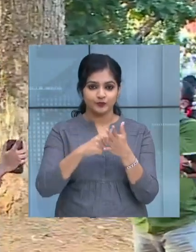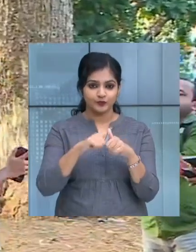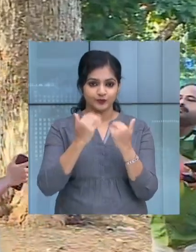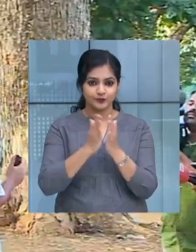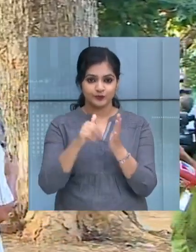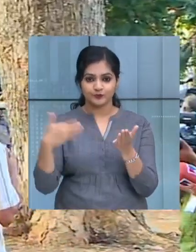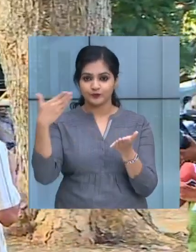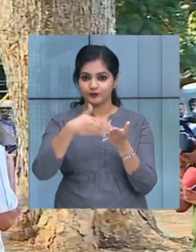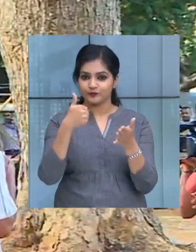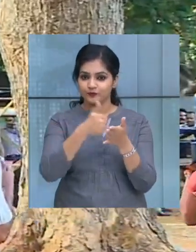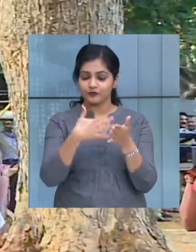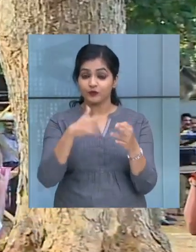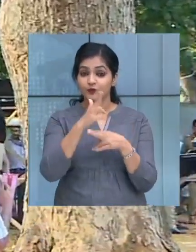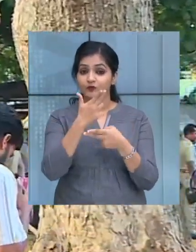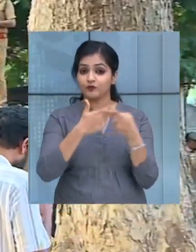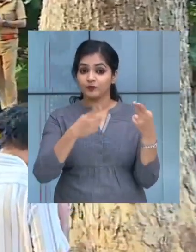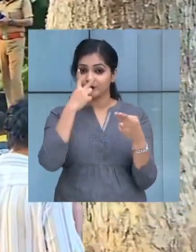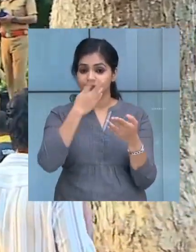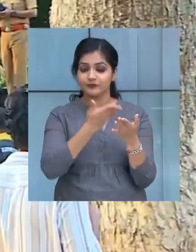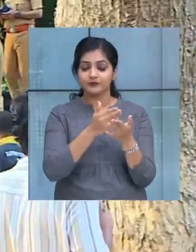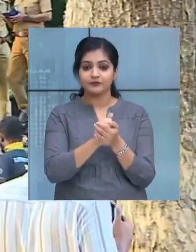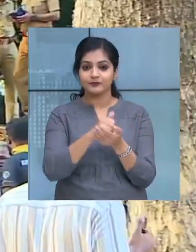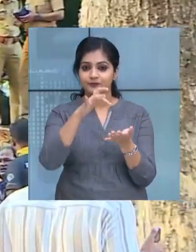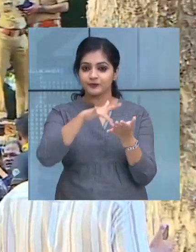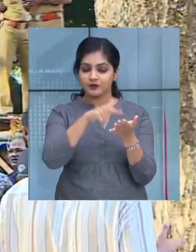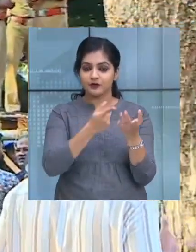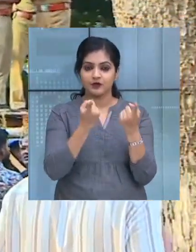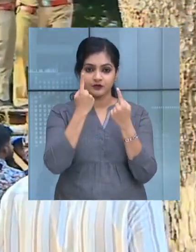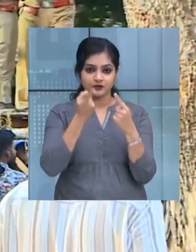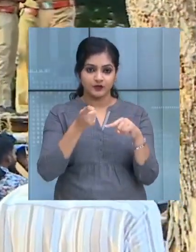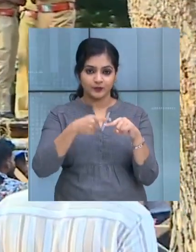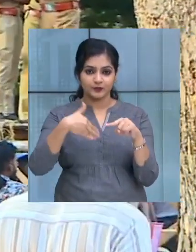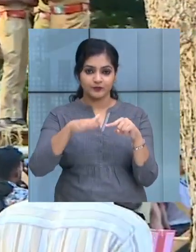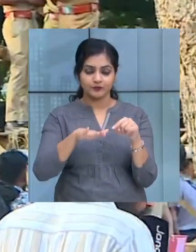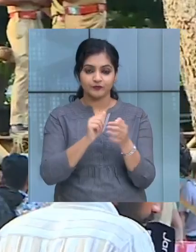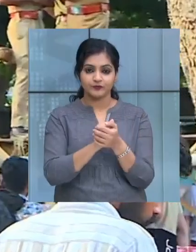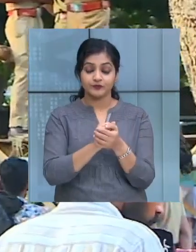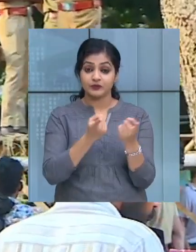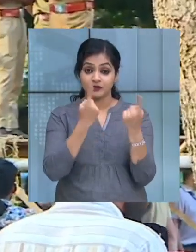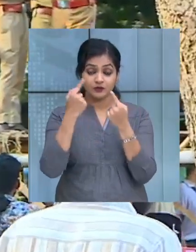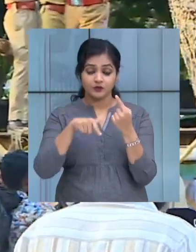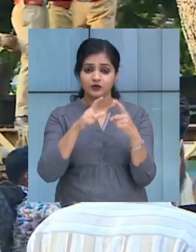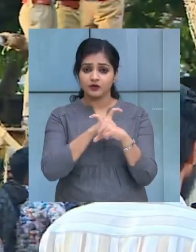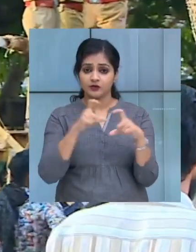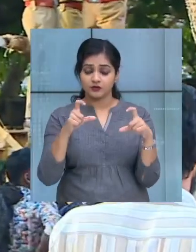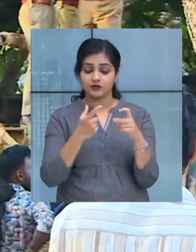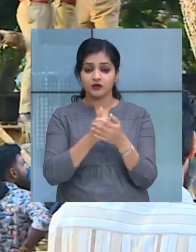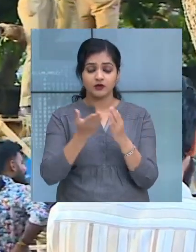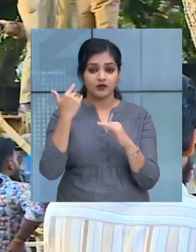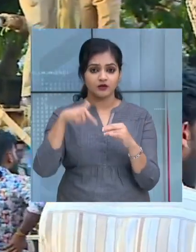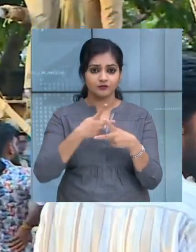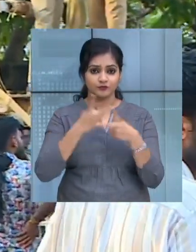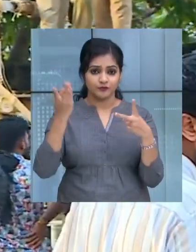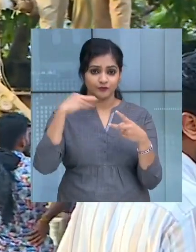ഇതിനോടകം തന്നെ ഇവിടെ എത്തിയിട്ടുണ്ട്. നമുക്ക് ദൃശ്യങ്ങളിൽ കാണാം, ആ കാണുന്ന സ്ഥലത്താണ് പരിശോധന നടക്കുന്നത്. ആ പരിശോധനയിൽ കൃത്യമായ കാര്യങ്ങൾ, കഴിഞ്ഞ ദിവസങ്ങളിൽ വന്ന